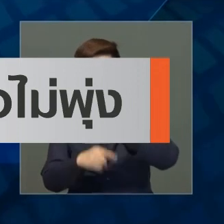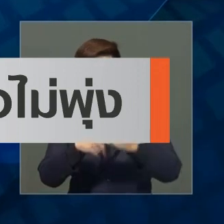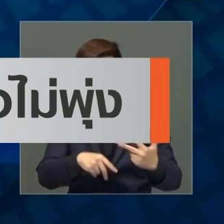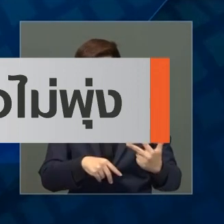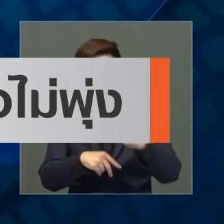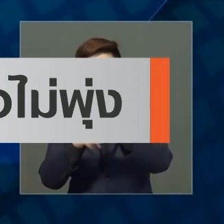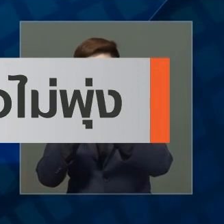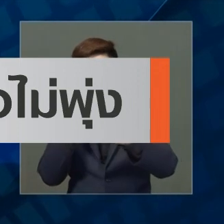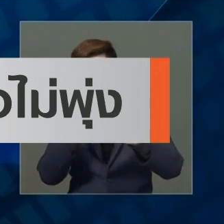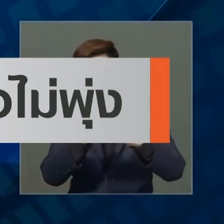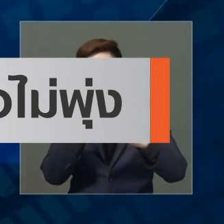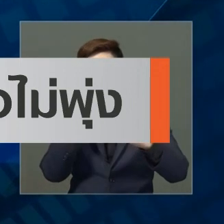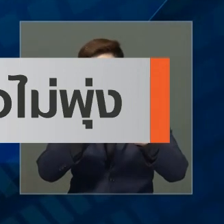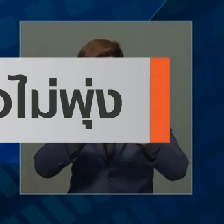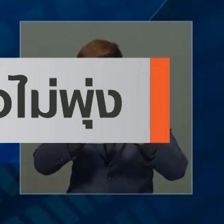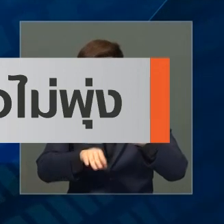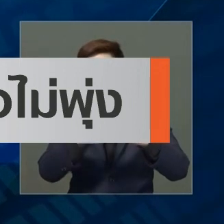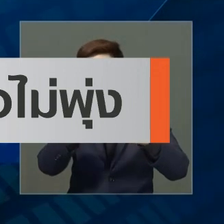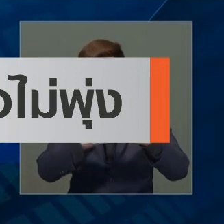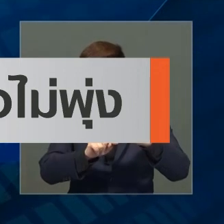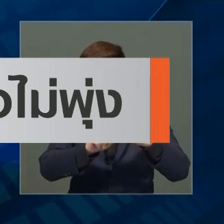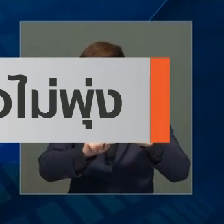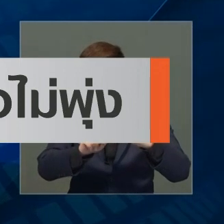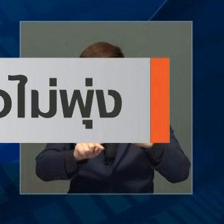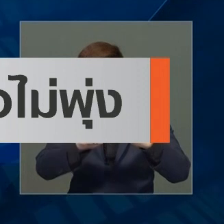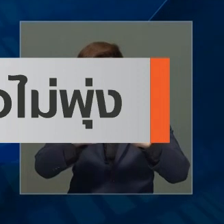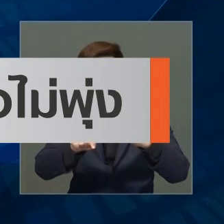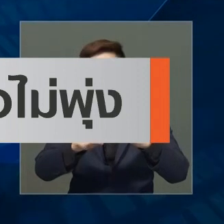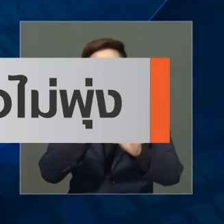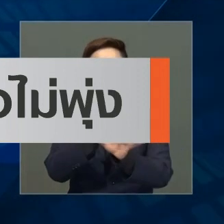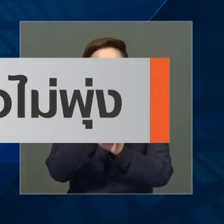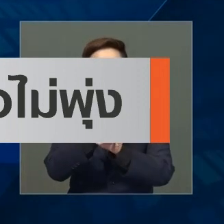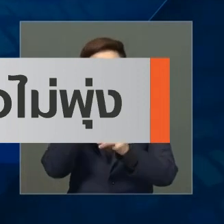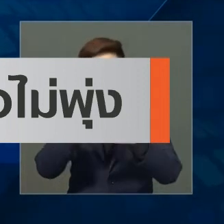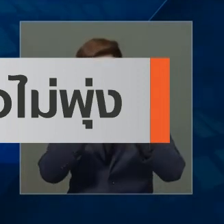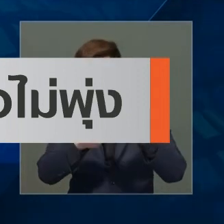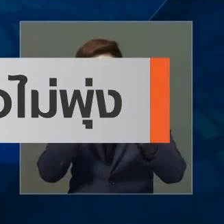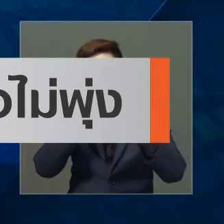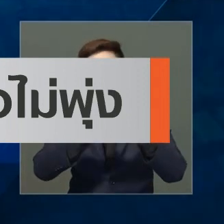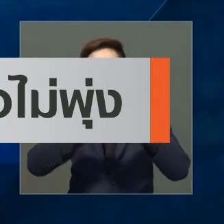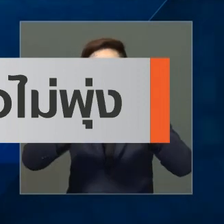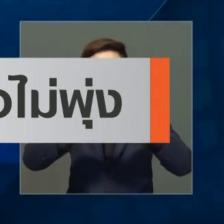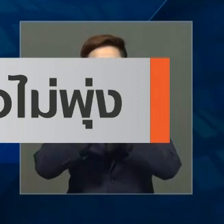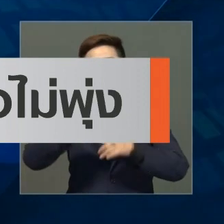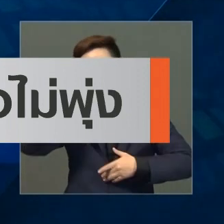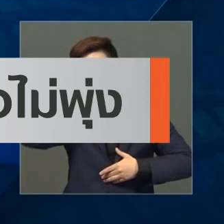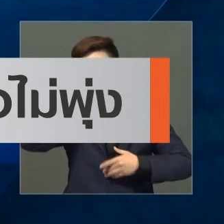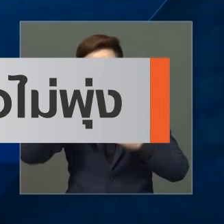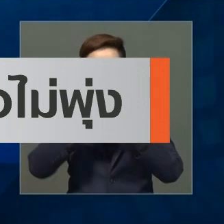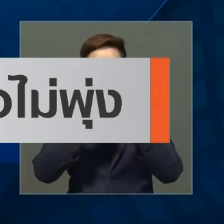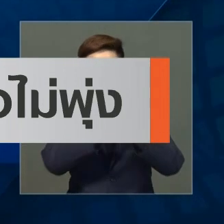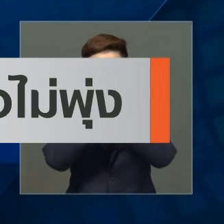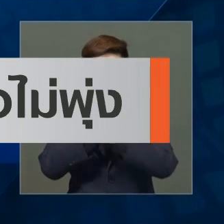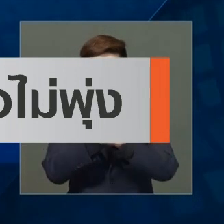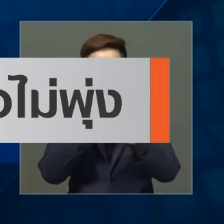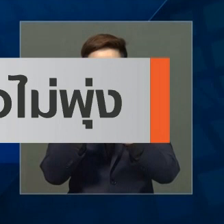คซีนส่วนยอดเสียชีวิตก็ลดลงช้าๆครับสอดคล้องกับสถานการณ์ของโลกโดยปัจจัยสำคัญคือการรับวัคซีน